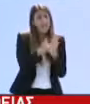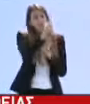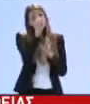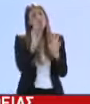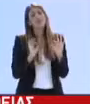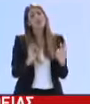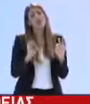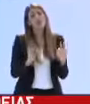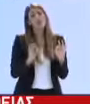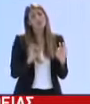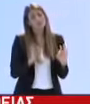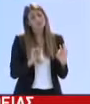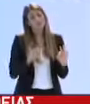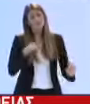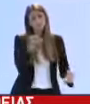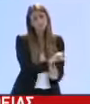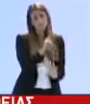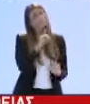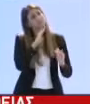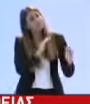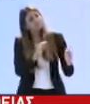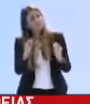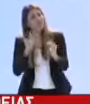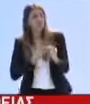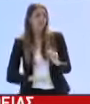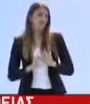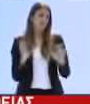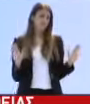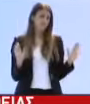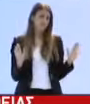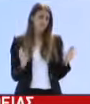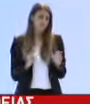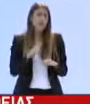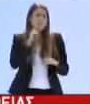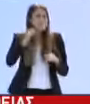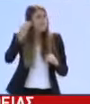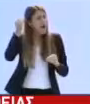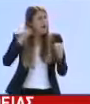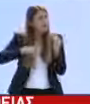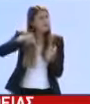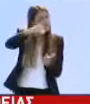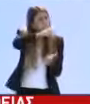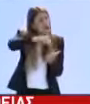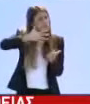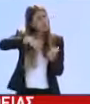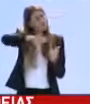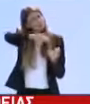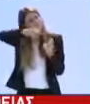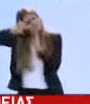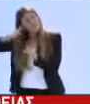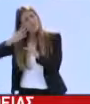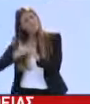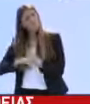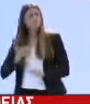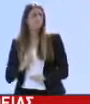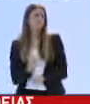μια νέα κανονικότητα που θα υπερβαίνει τα παραδοσιακά ιδεολογικά προτάγματα.